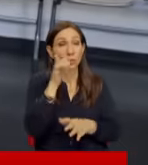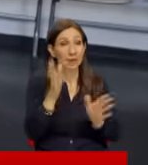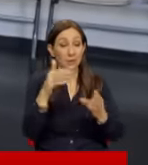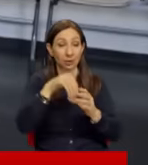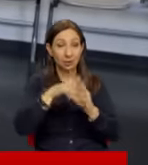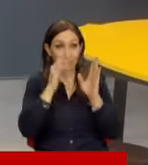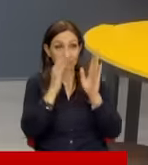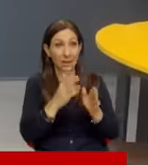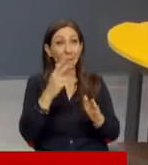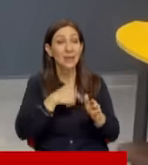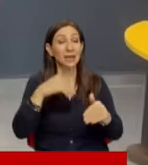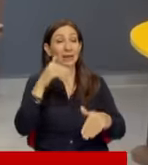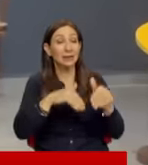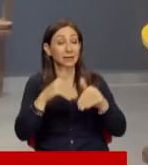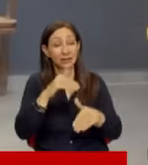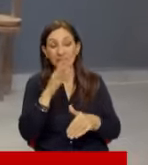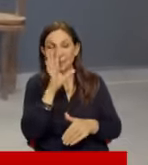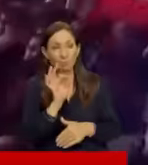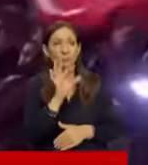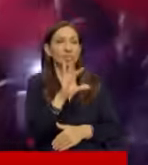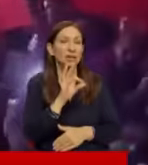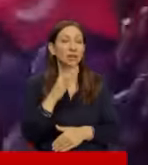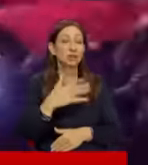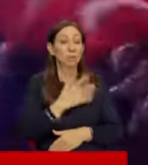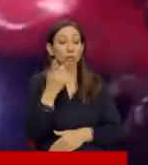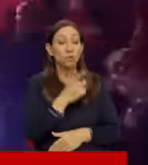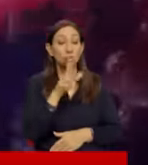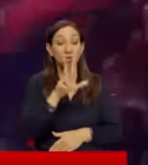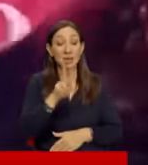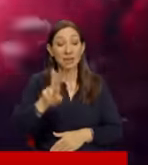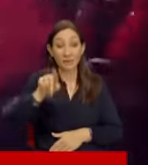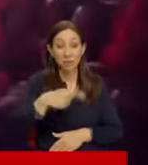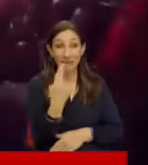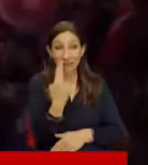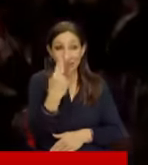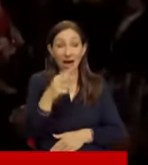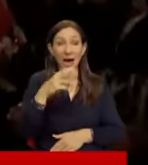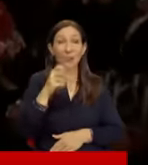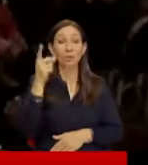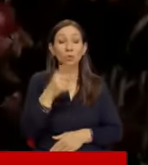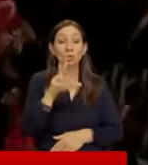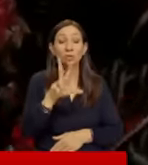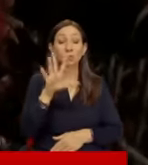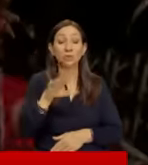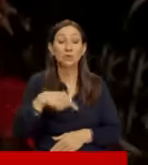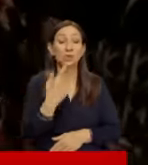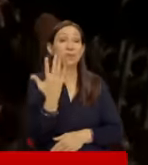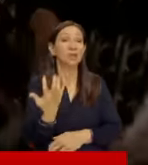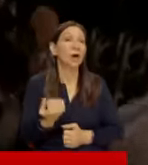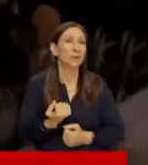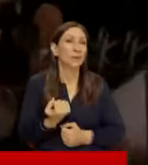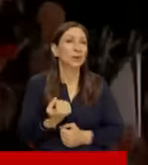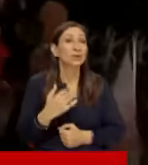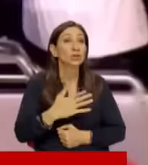sandık başına gitti, yerel yöneticilerini seçti. CHP oyların %37,7'sini, AK Parti %35,5'ini